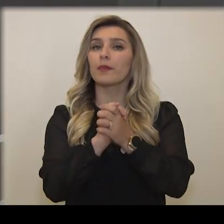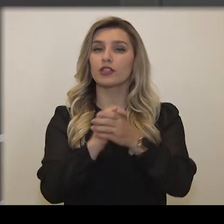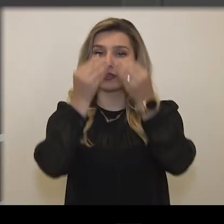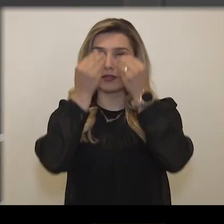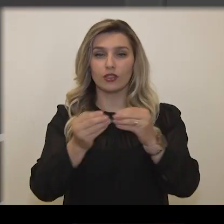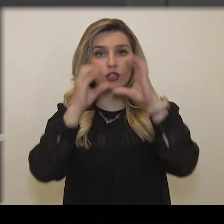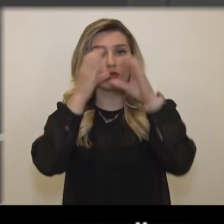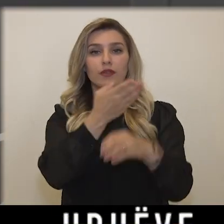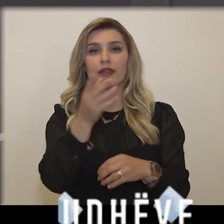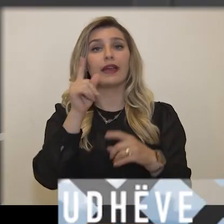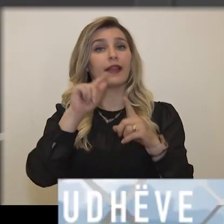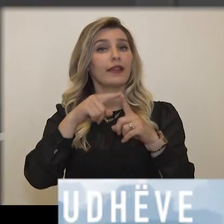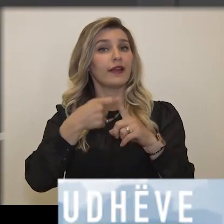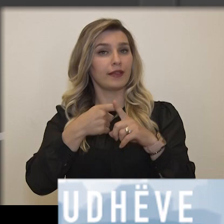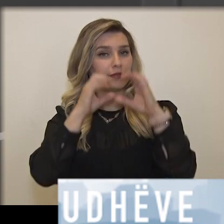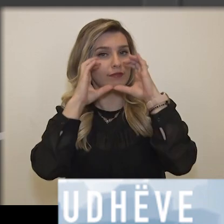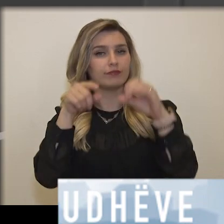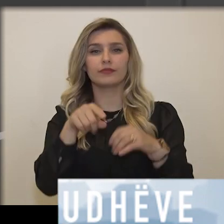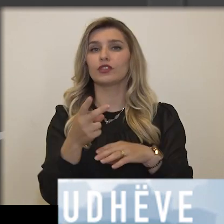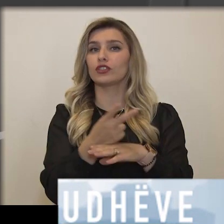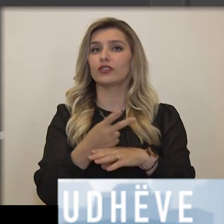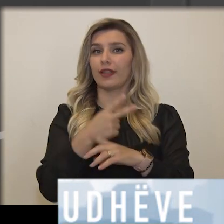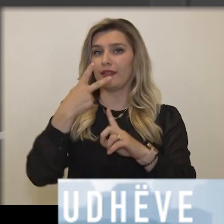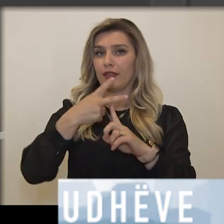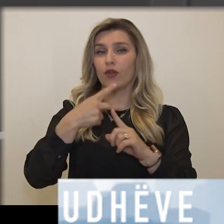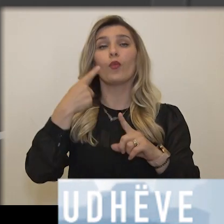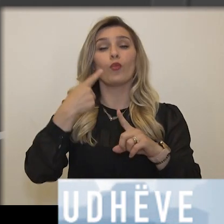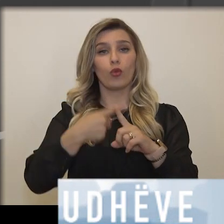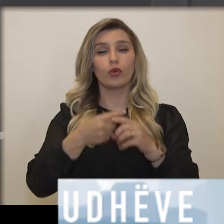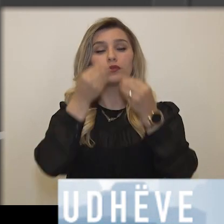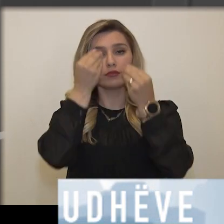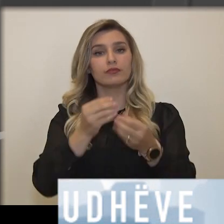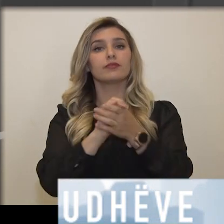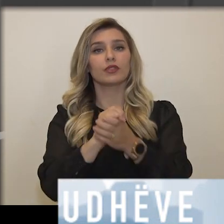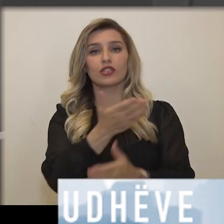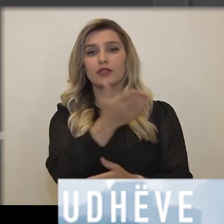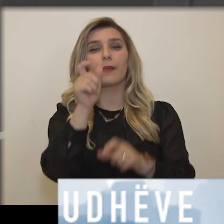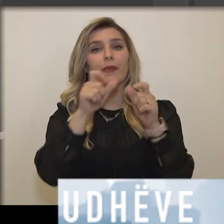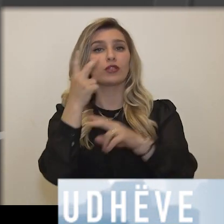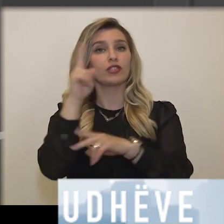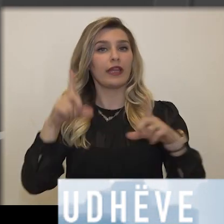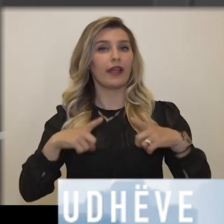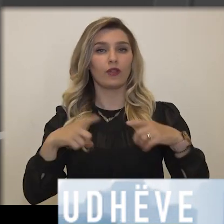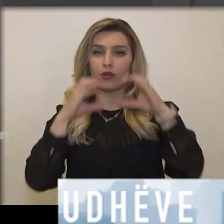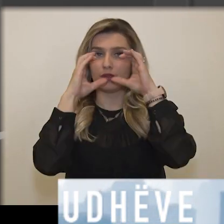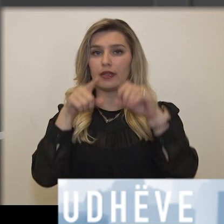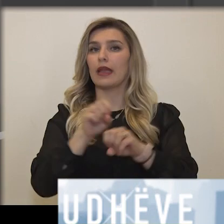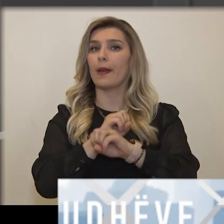Përshëndetje të nderuar shikues të televizionit publik të Kosovës, televizionit publik shqiptar dhe përshëndetje për gjithë ju nga diaspora që po ndiqni emisionin